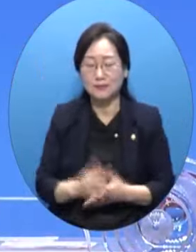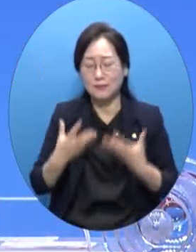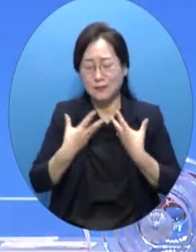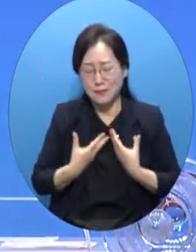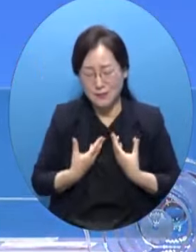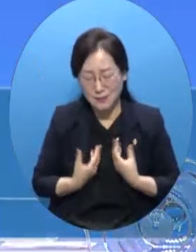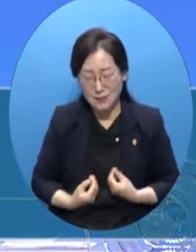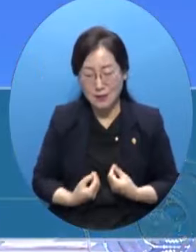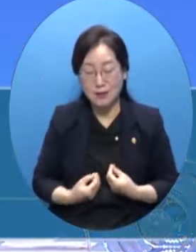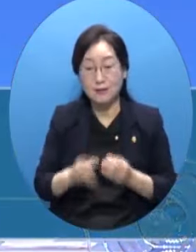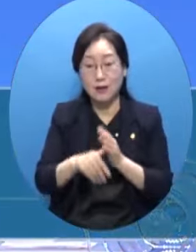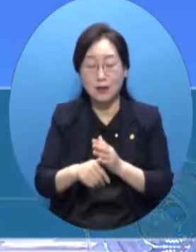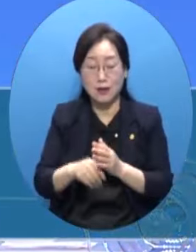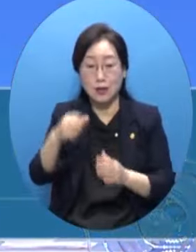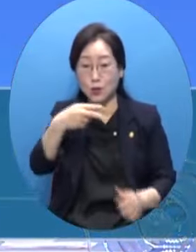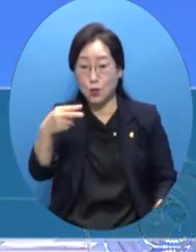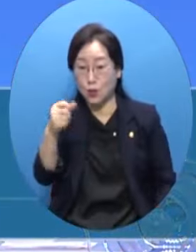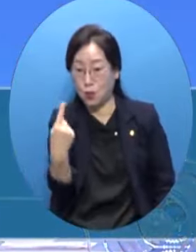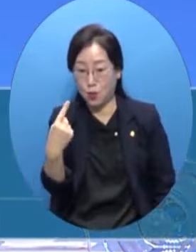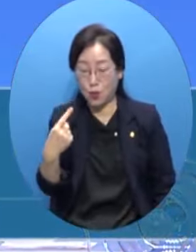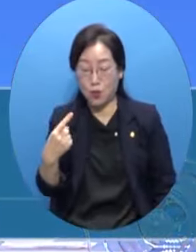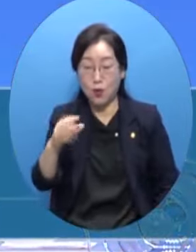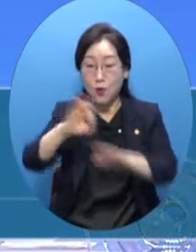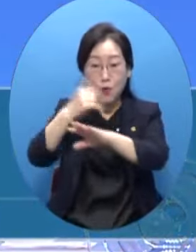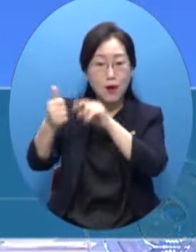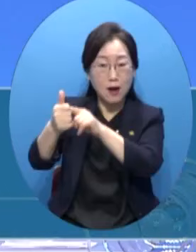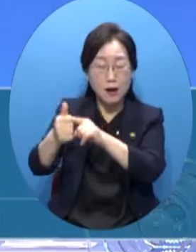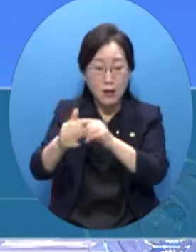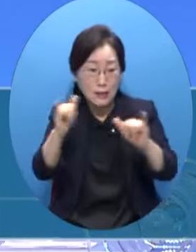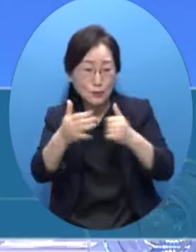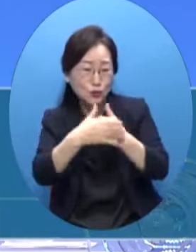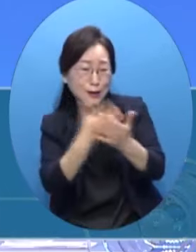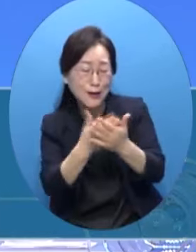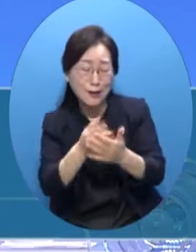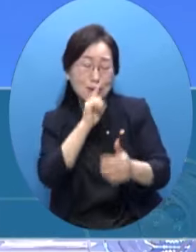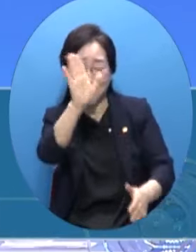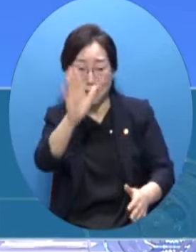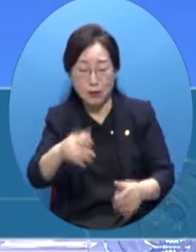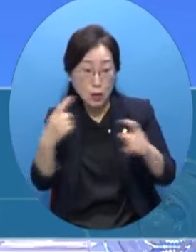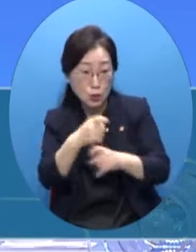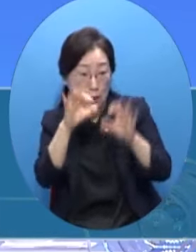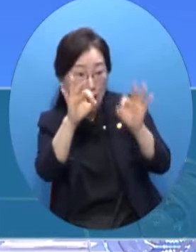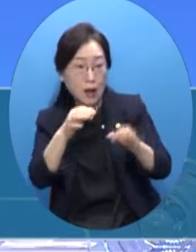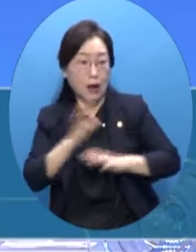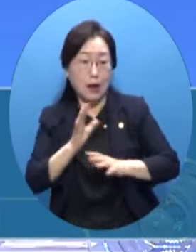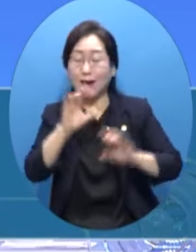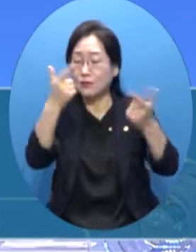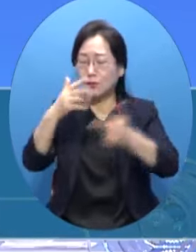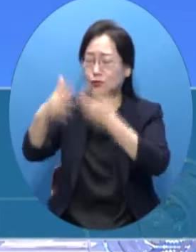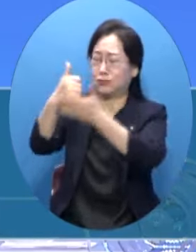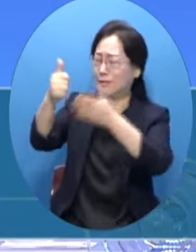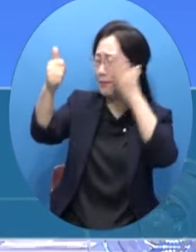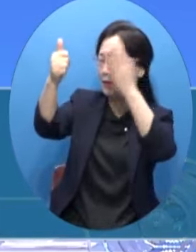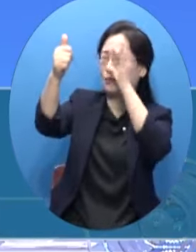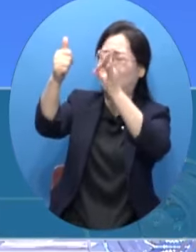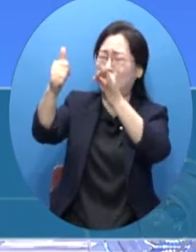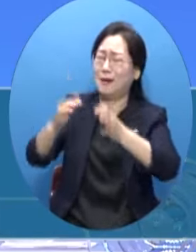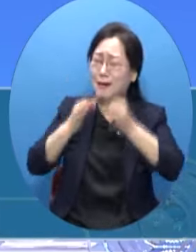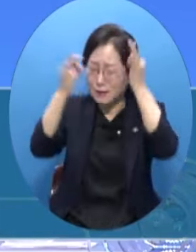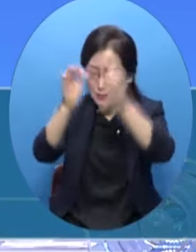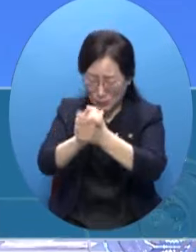때 여호사와 다음은 사람을 바라보지 아니하고 적군을 바라보지 아니하고 주님을 바라보고 간절히